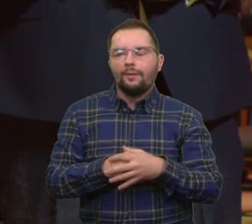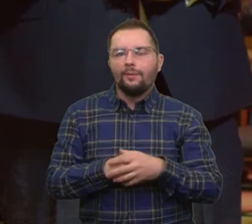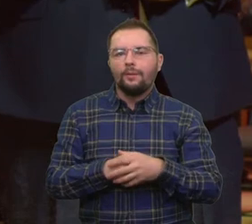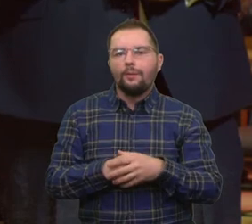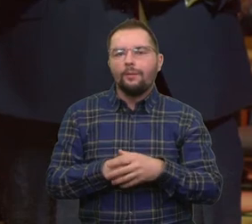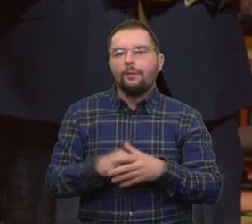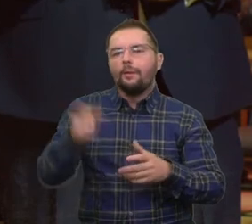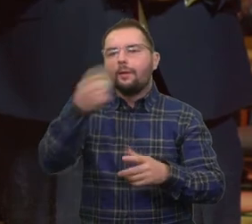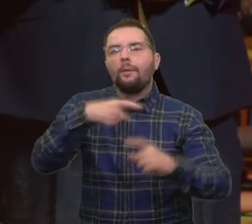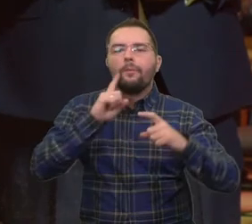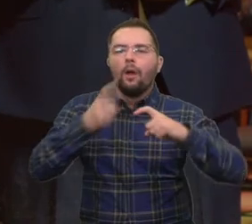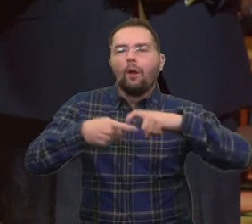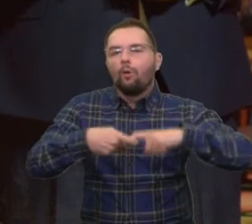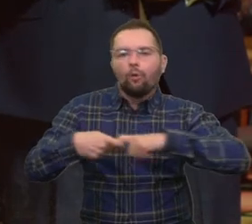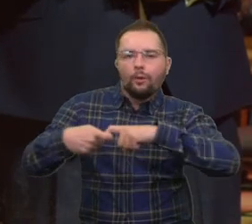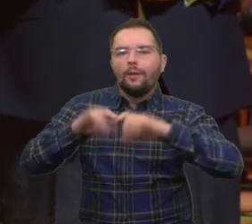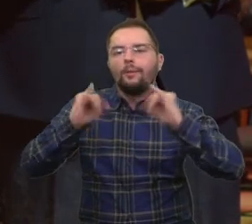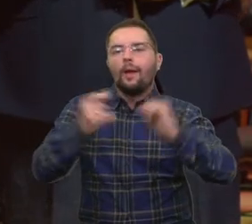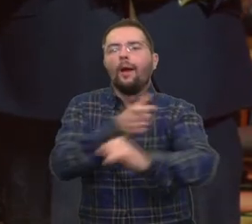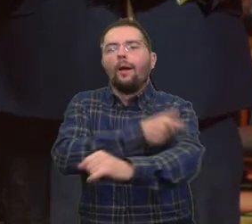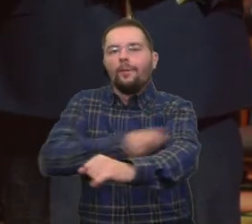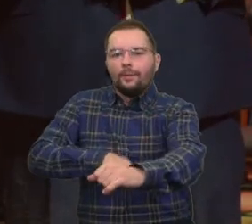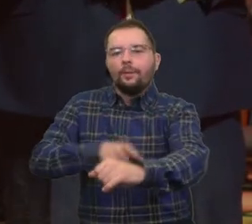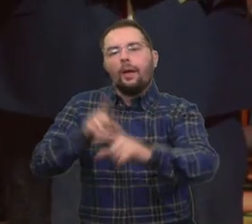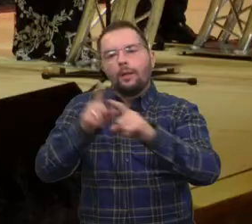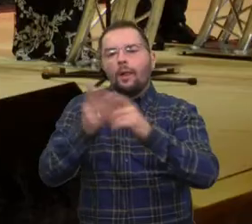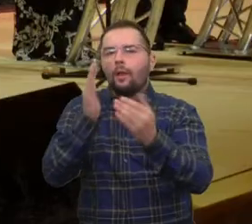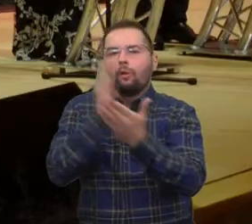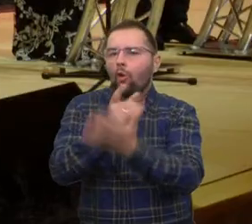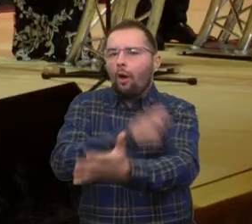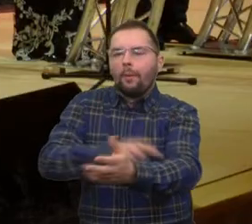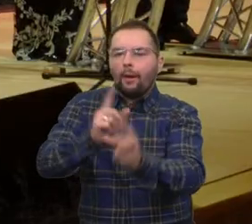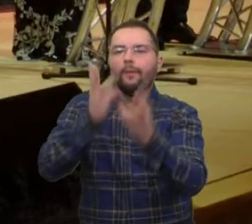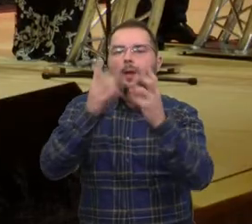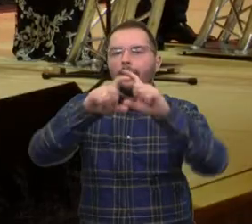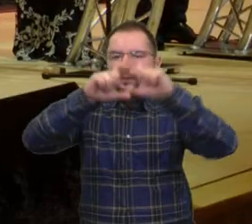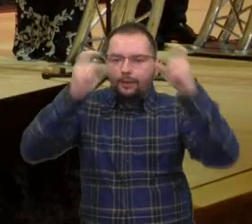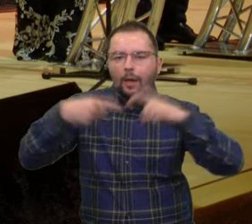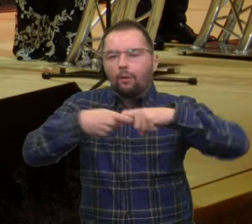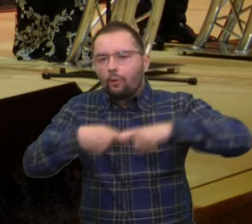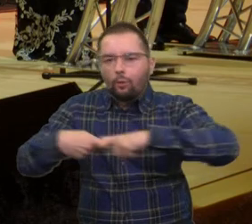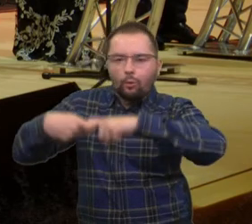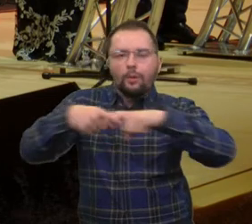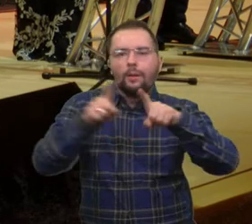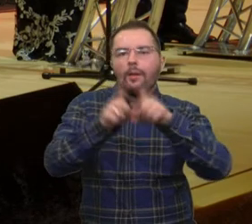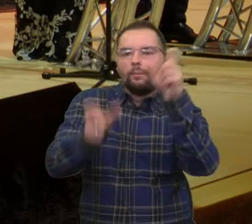wiemy, że sam kapitan to tylko kapitan. Liczy się drużyna, liczą się ludzie